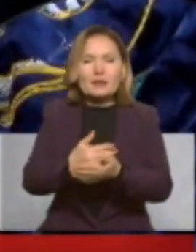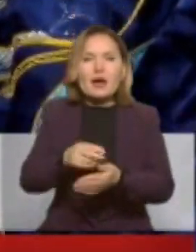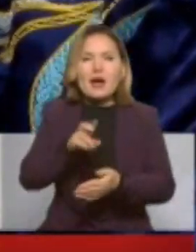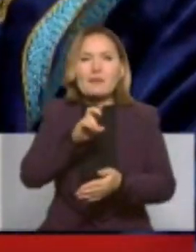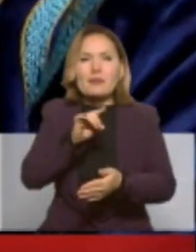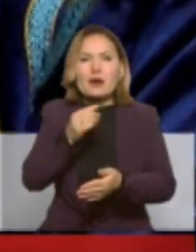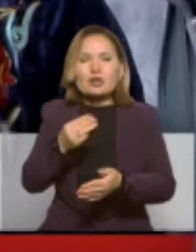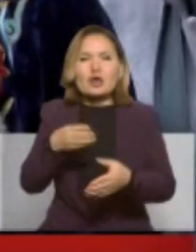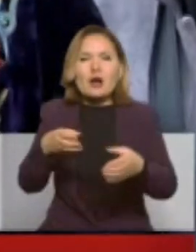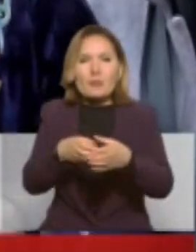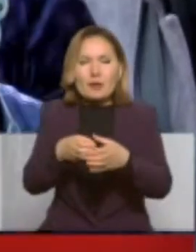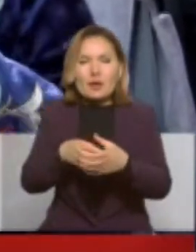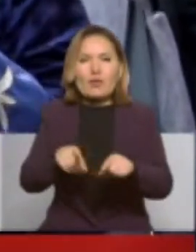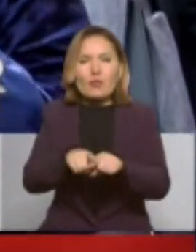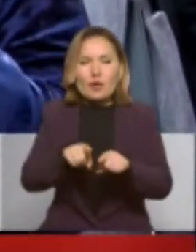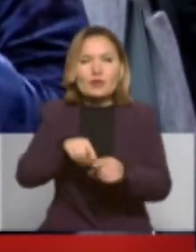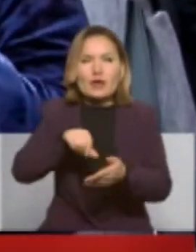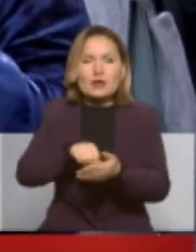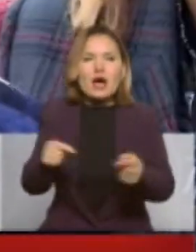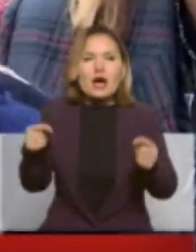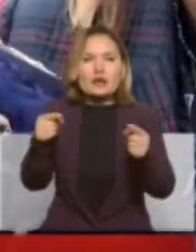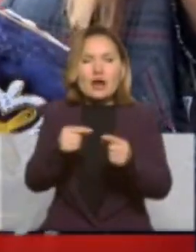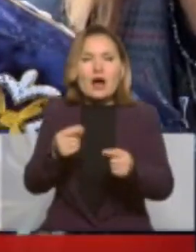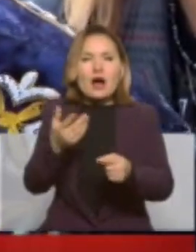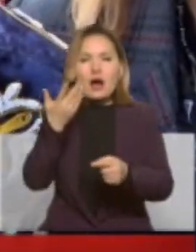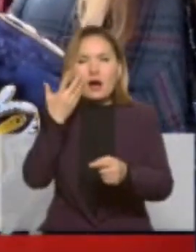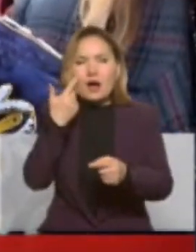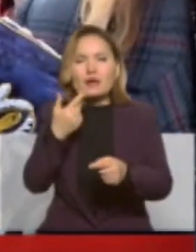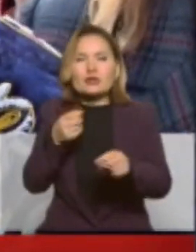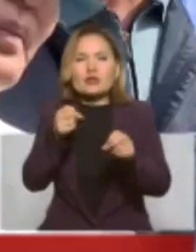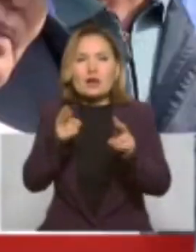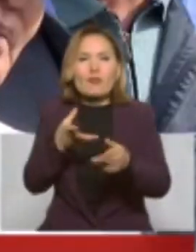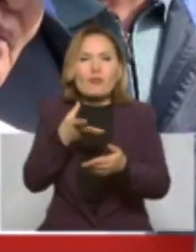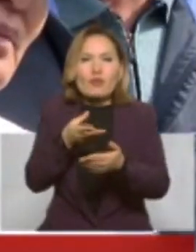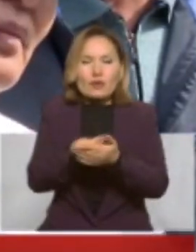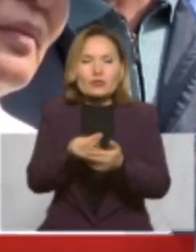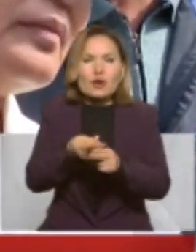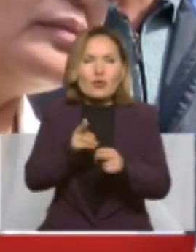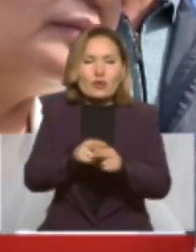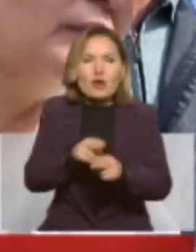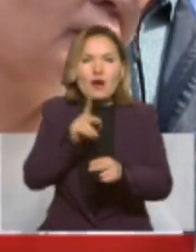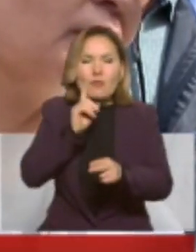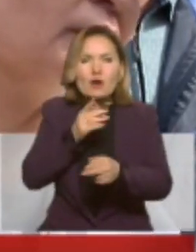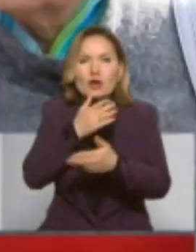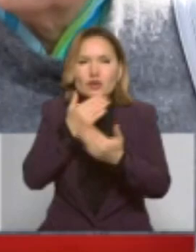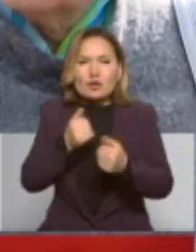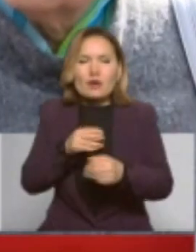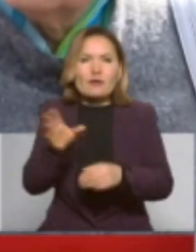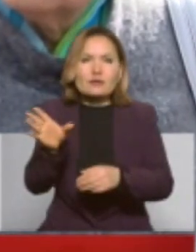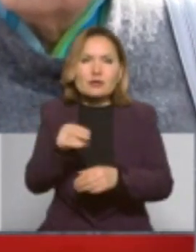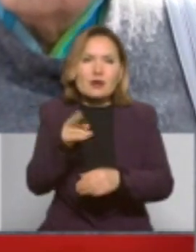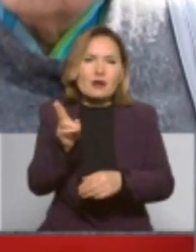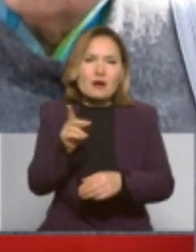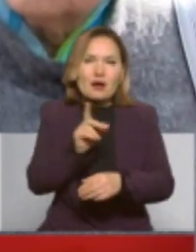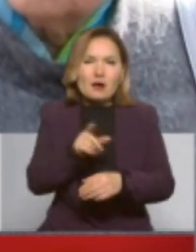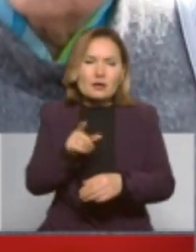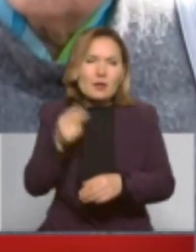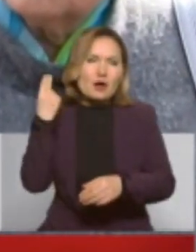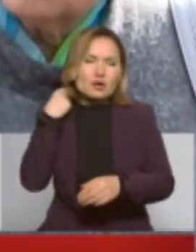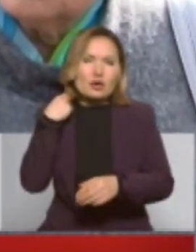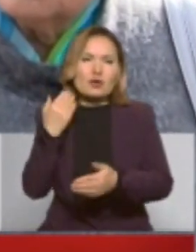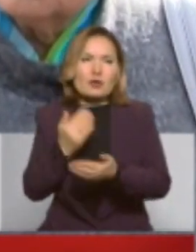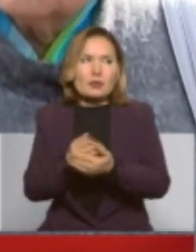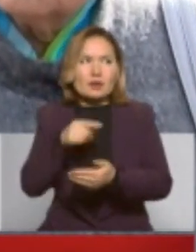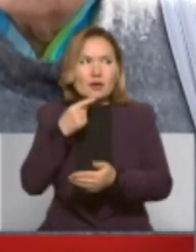Биаж транскомпаниясының өкілдері нақты қанша пәтер иесінің қарыз екенін айтып бере алмады. 200 миллион